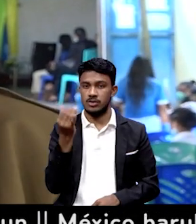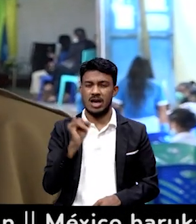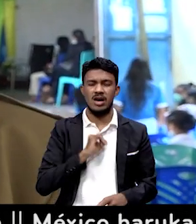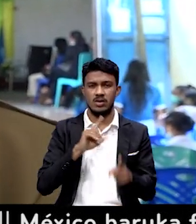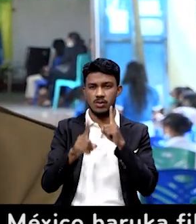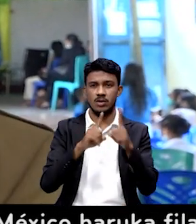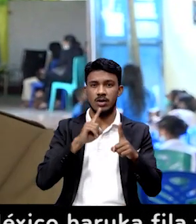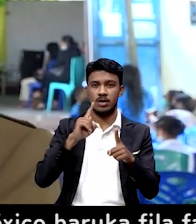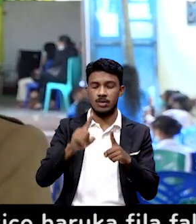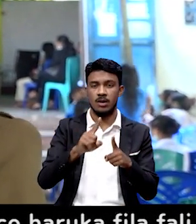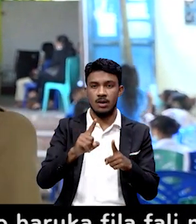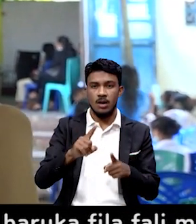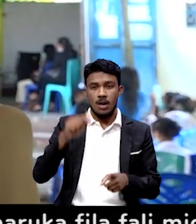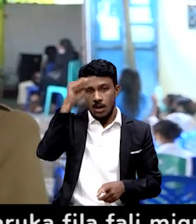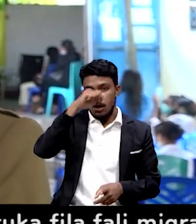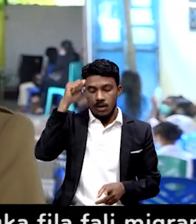hawana.